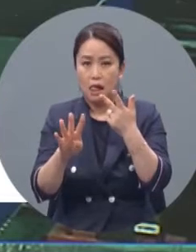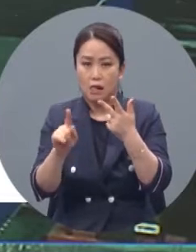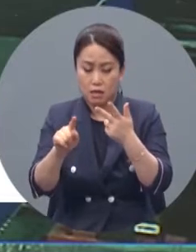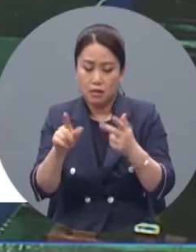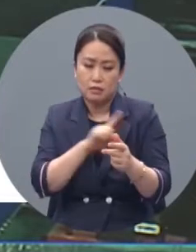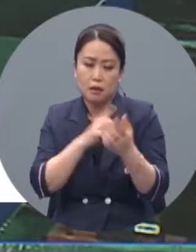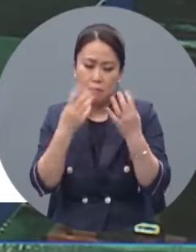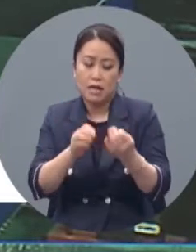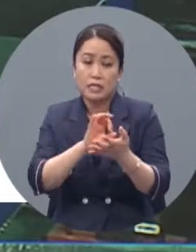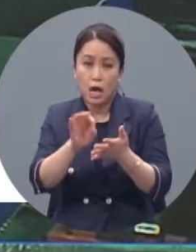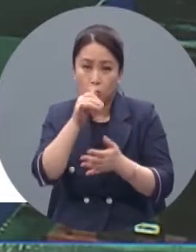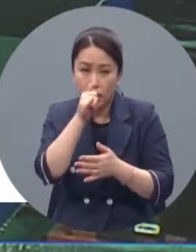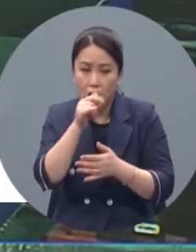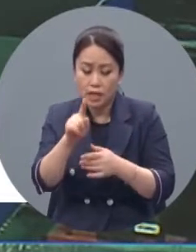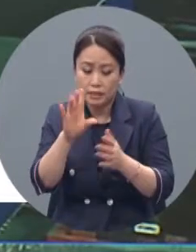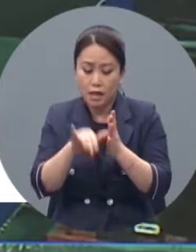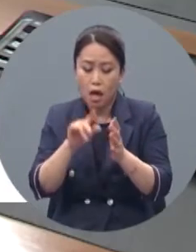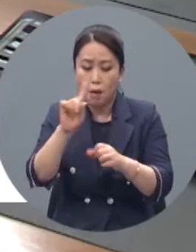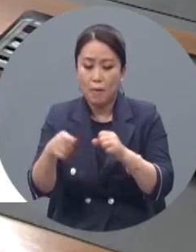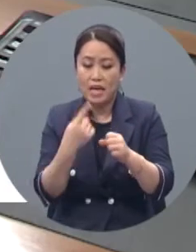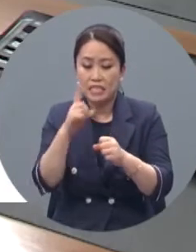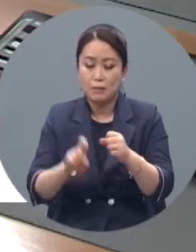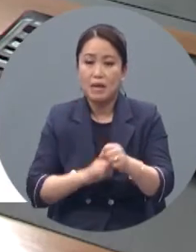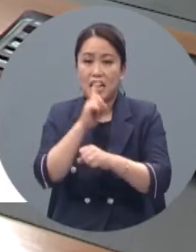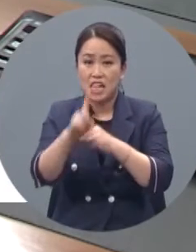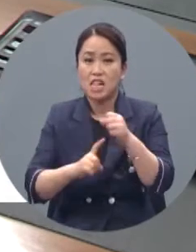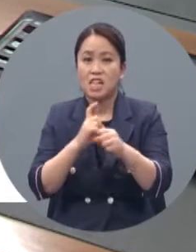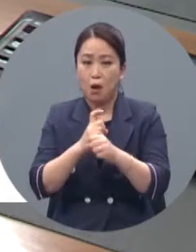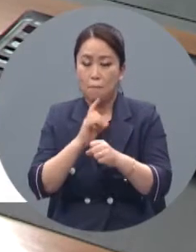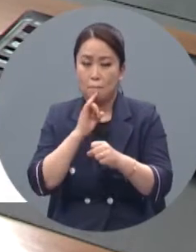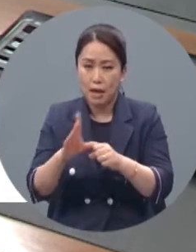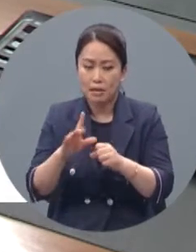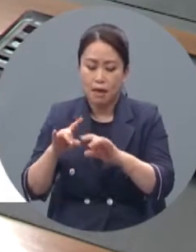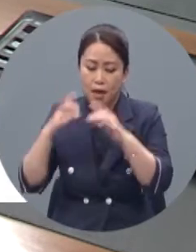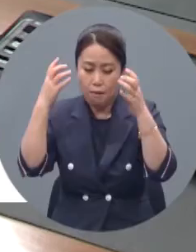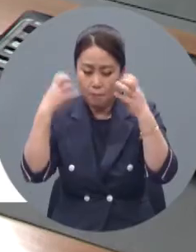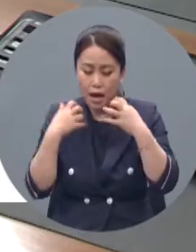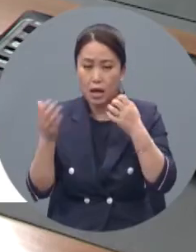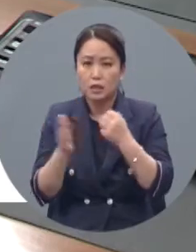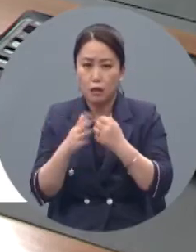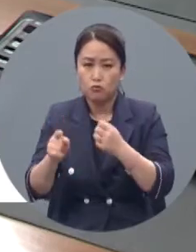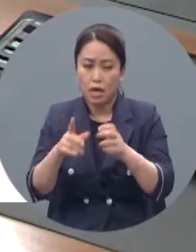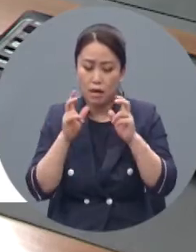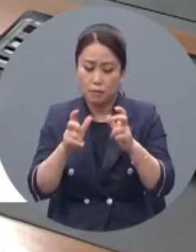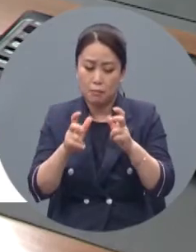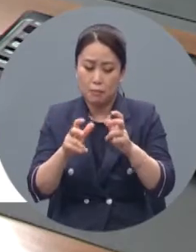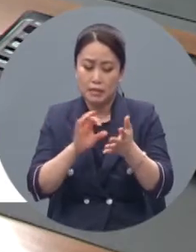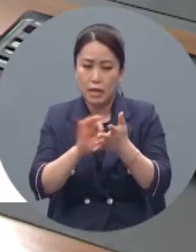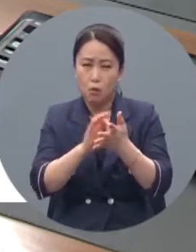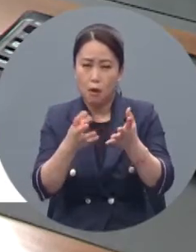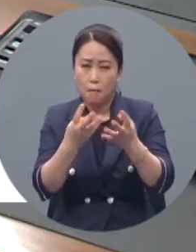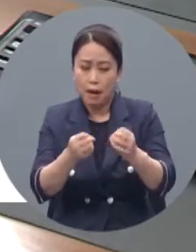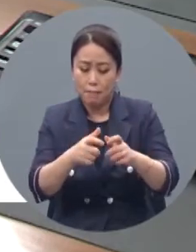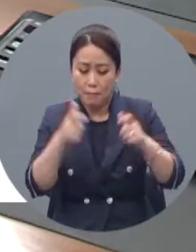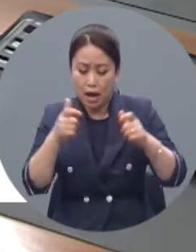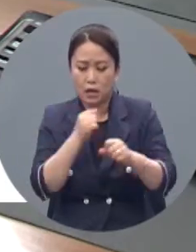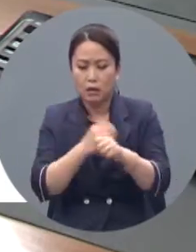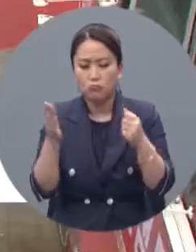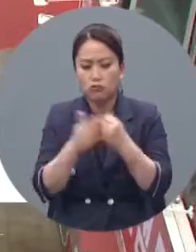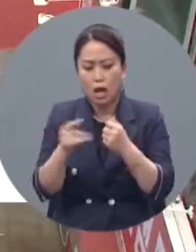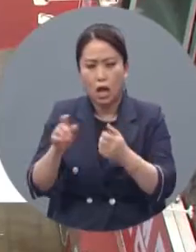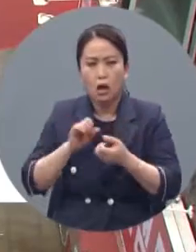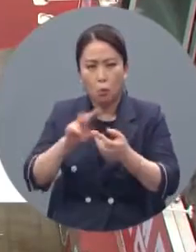92.5기가와트입니다. 당시 111년 만의 폭염으로 전력 수요가 급증해 전력 공급 예비율은 7.7%까지